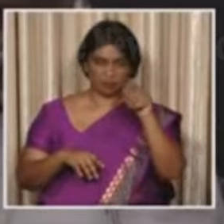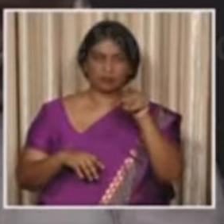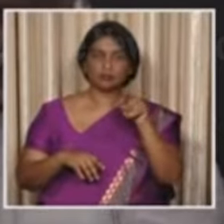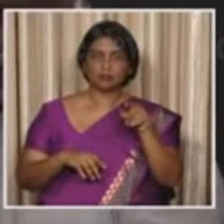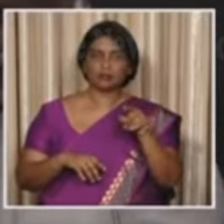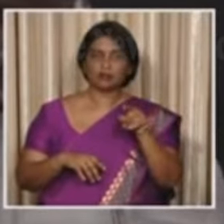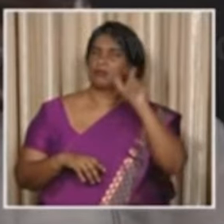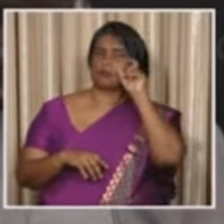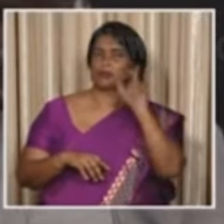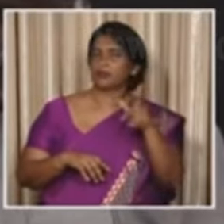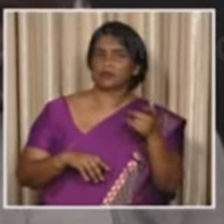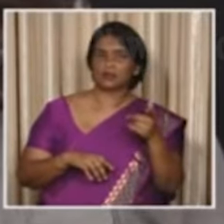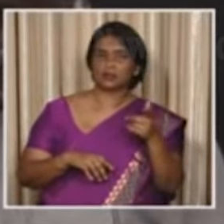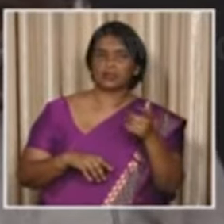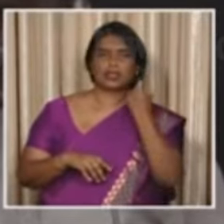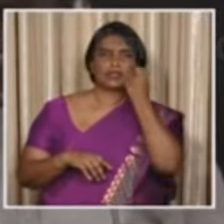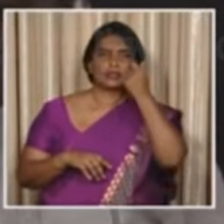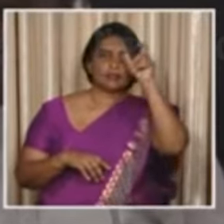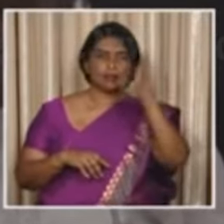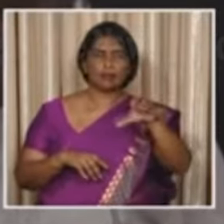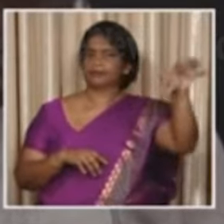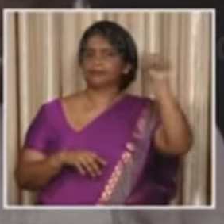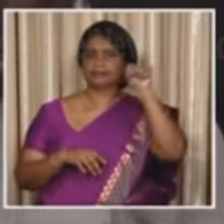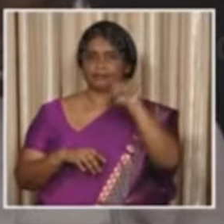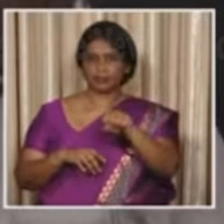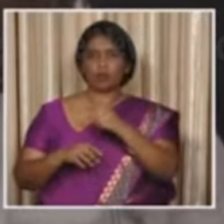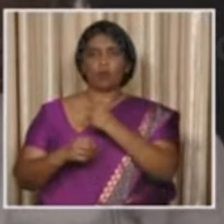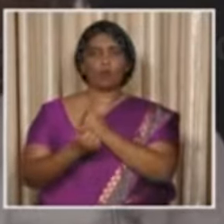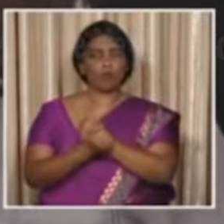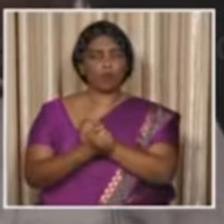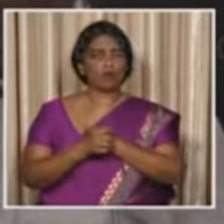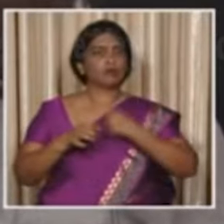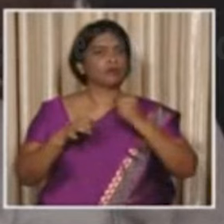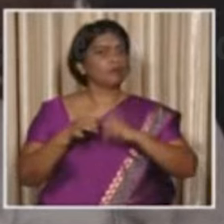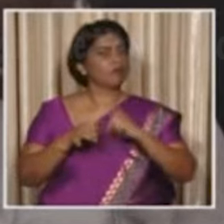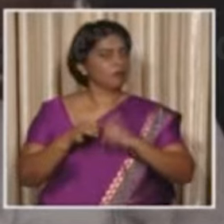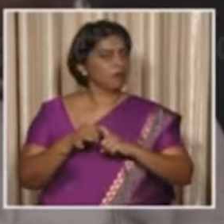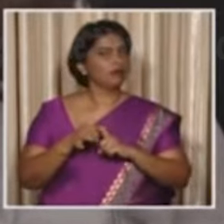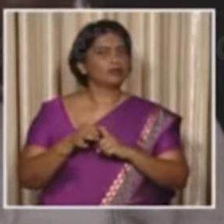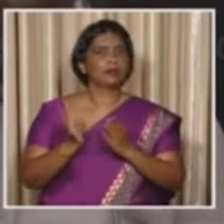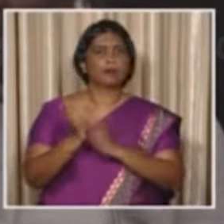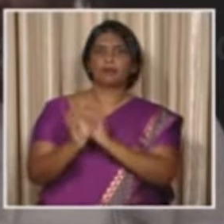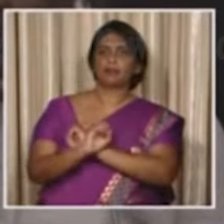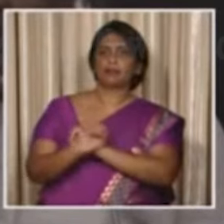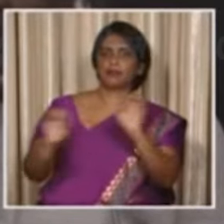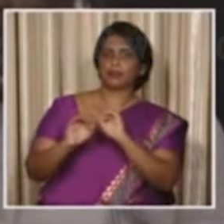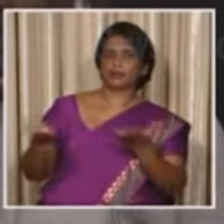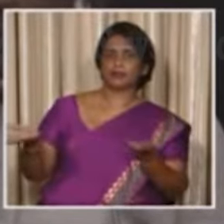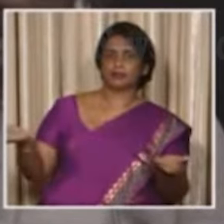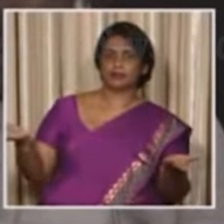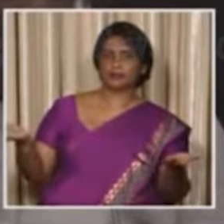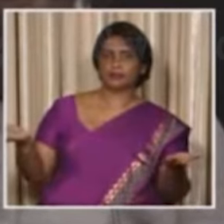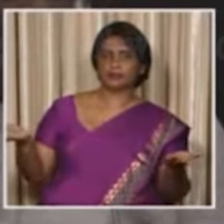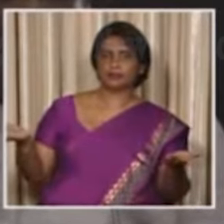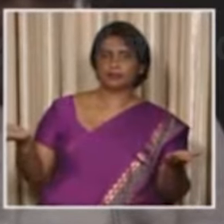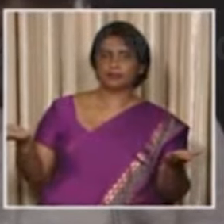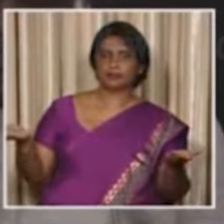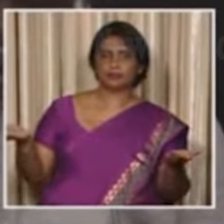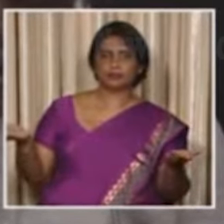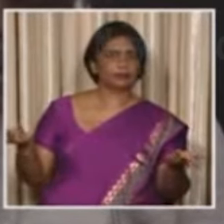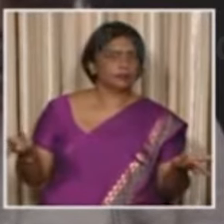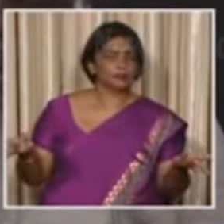බලන්න. සැකකරුවන් ගෙනල්ලා පොලිසියෙන් ප්‍රශ්න කරන එක මාධ්‍ය පෙන්නනවා. මේ මේක